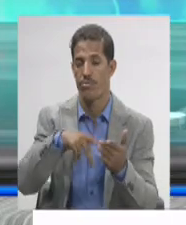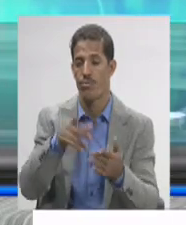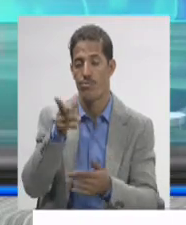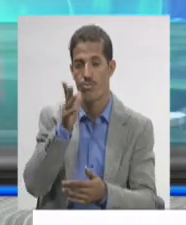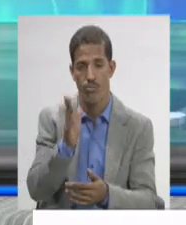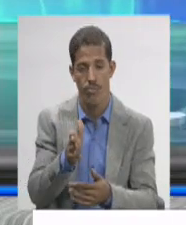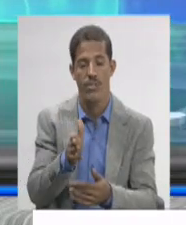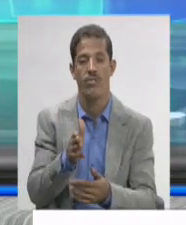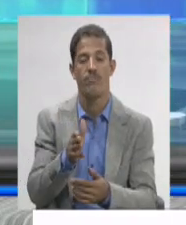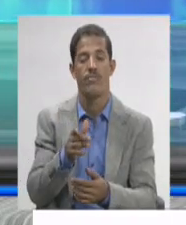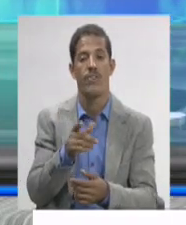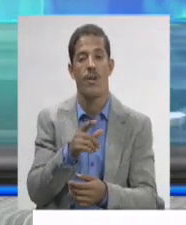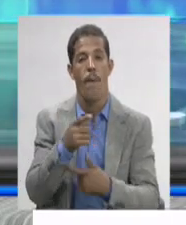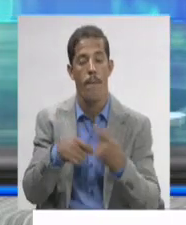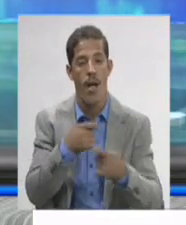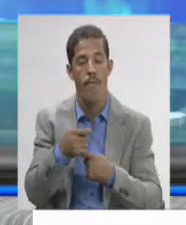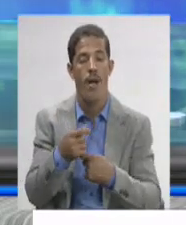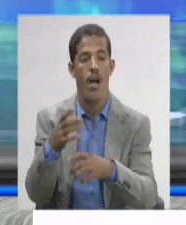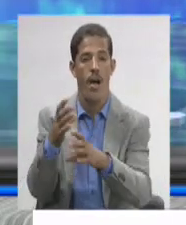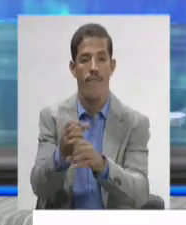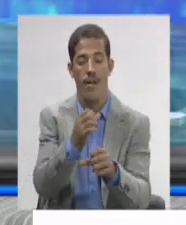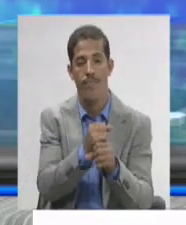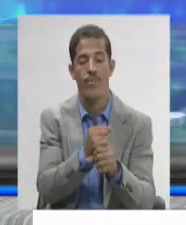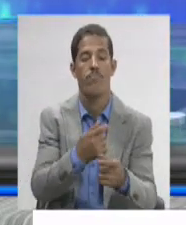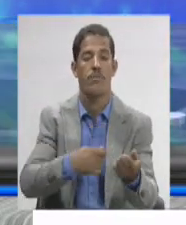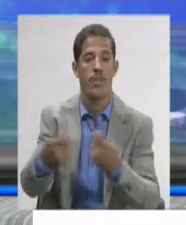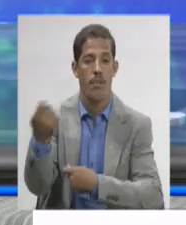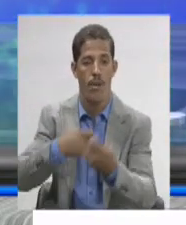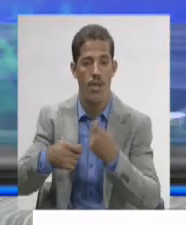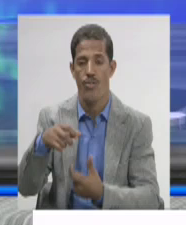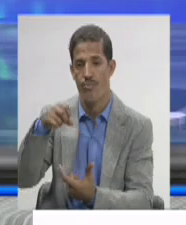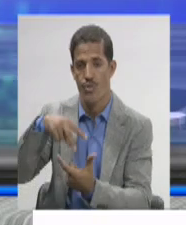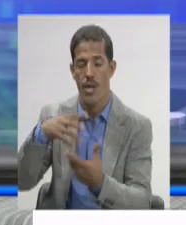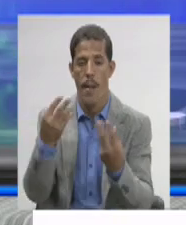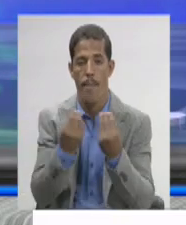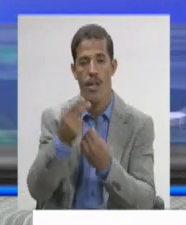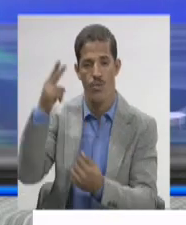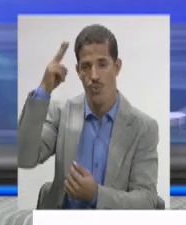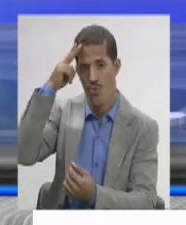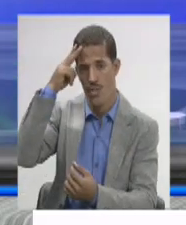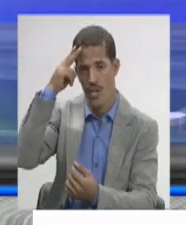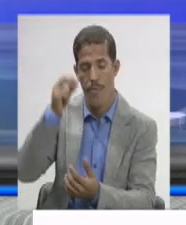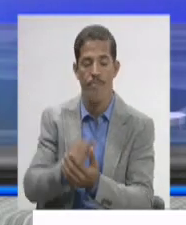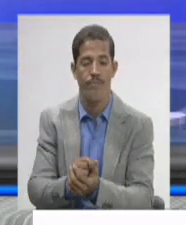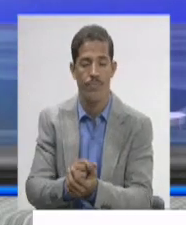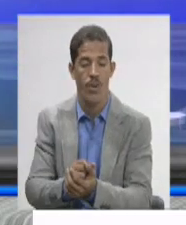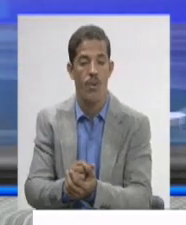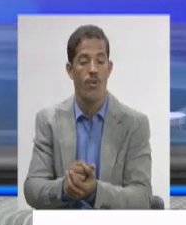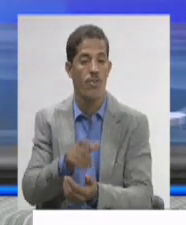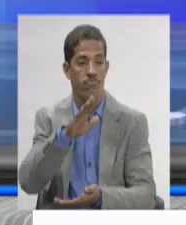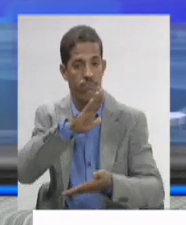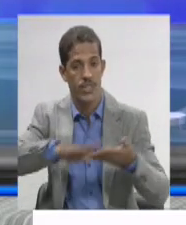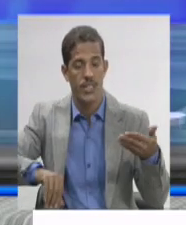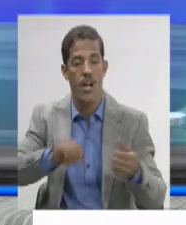بشان التشييع والحمايه المتبادله للاستثمارات بين بلادنا والمملكه العربيه السعوديه مثل الحكومه في هذه الجلسه